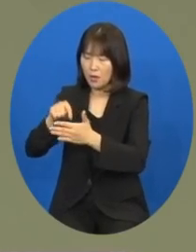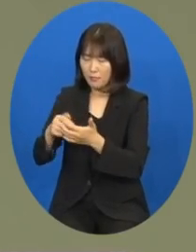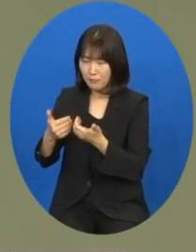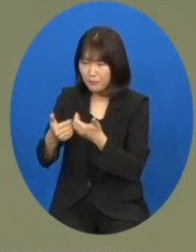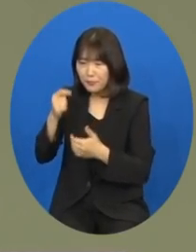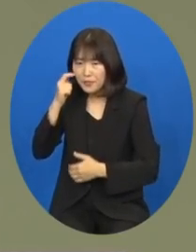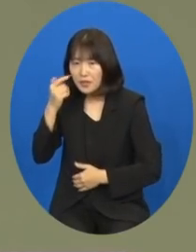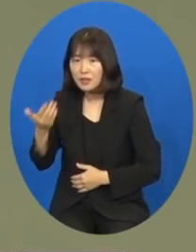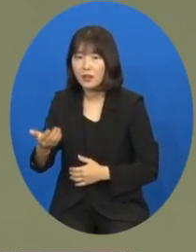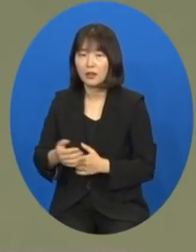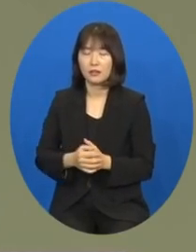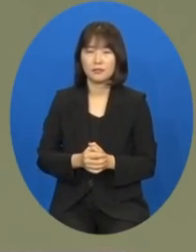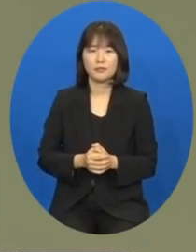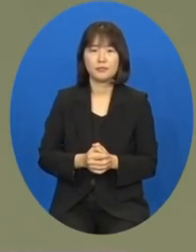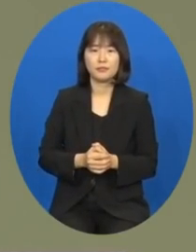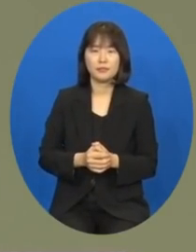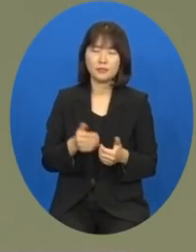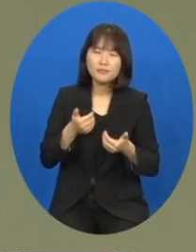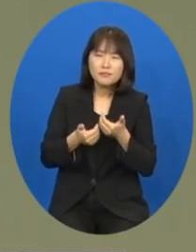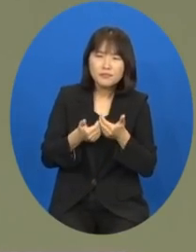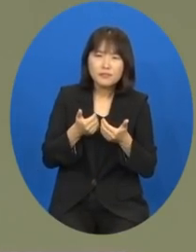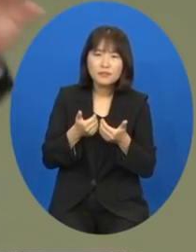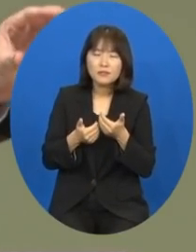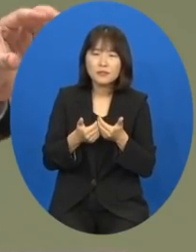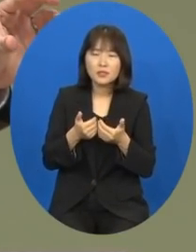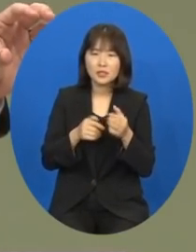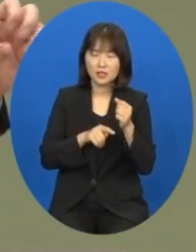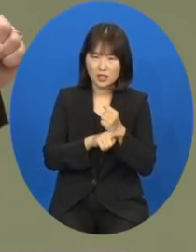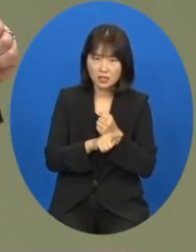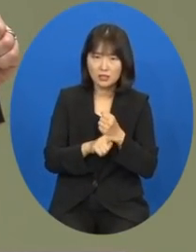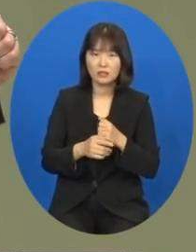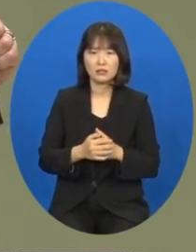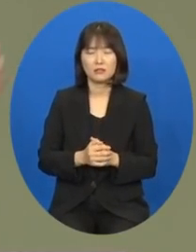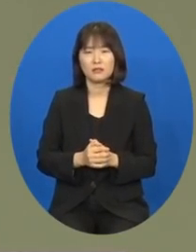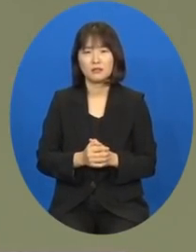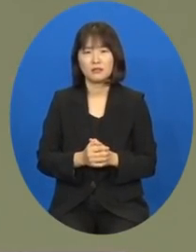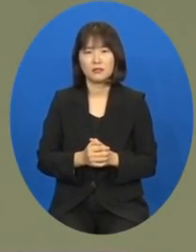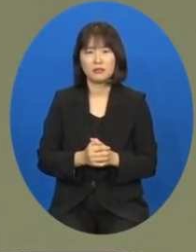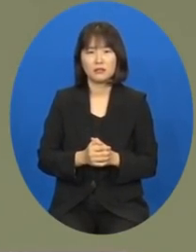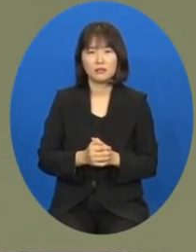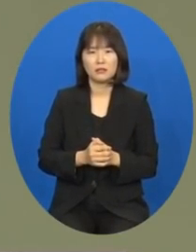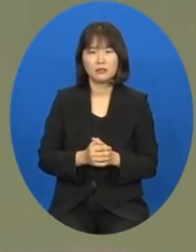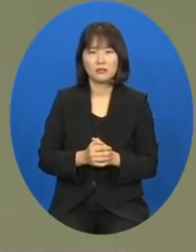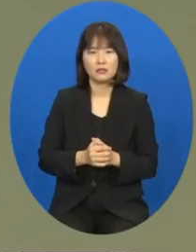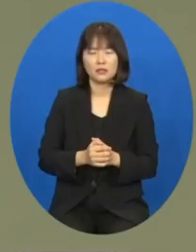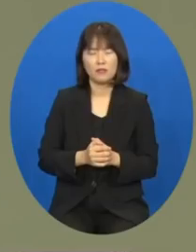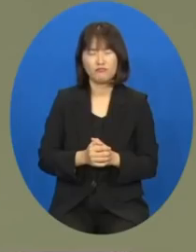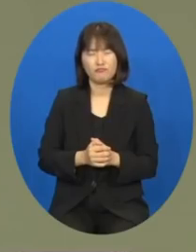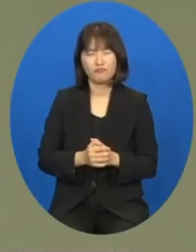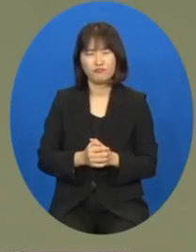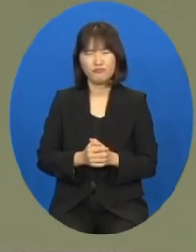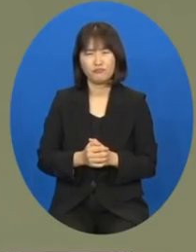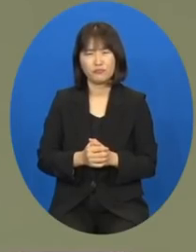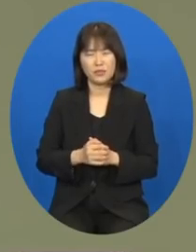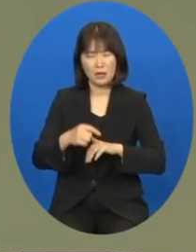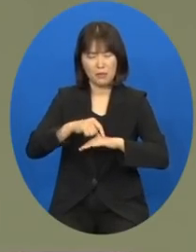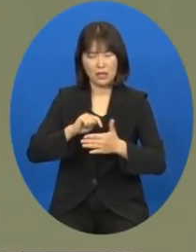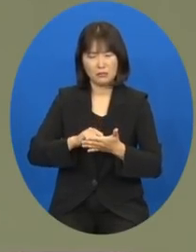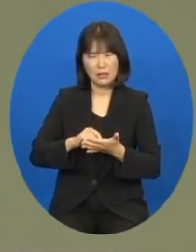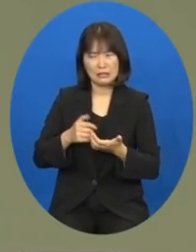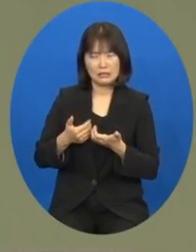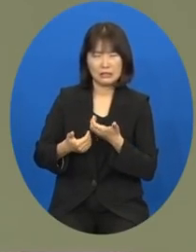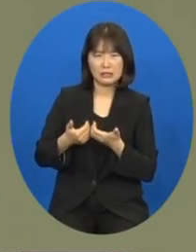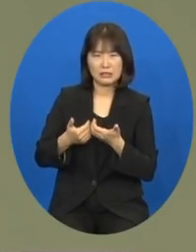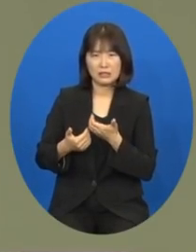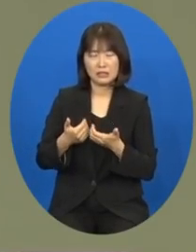스캔 다 a 조는 바로 여기에서 영어에 스캔들이 라는 단어 나왔어 불쾌하다는 거예요 마음의 굉장히 거리낌 라는거